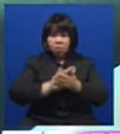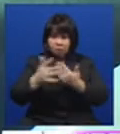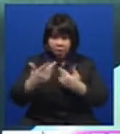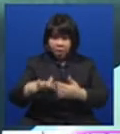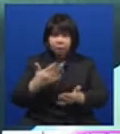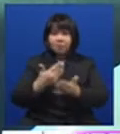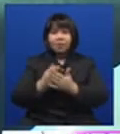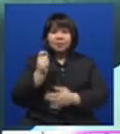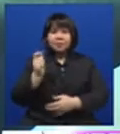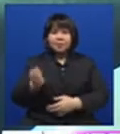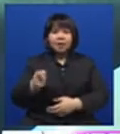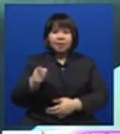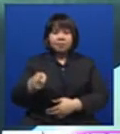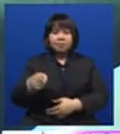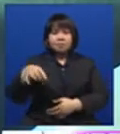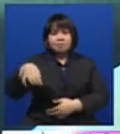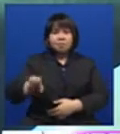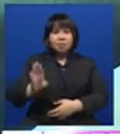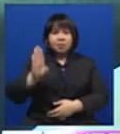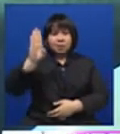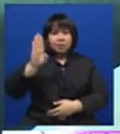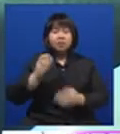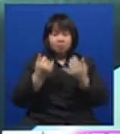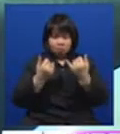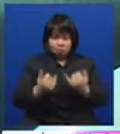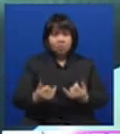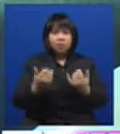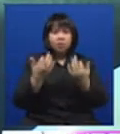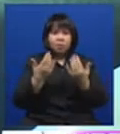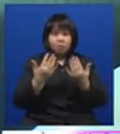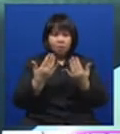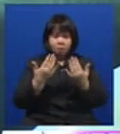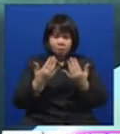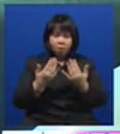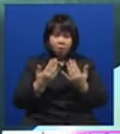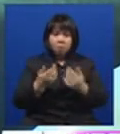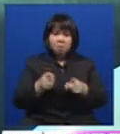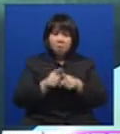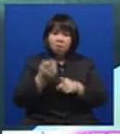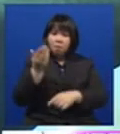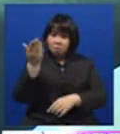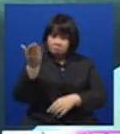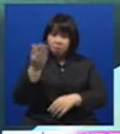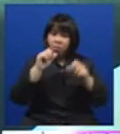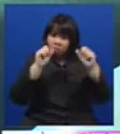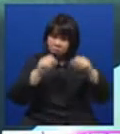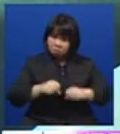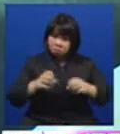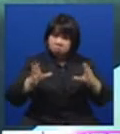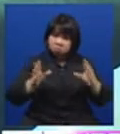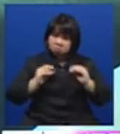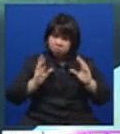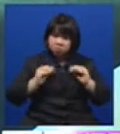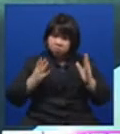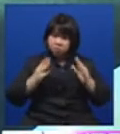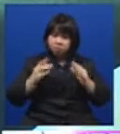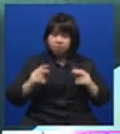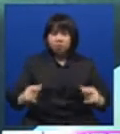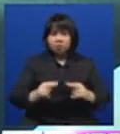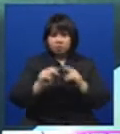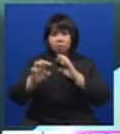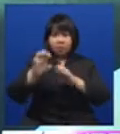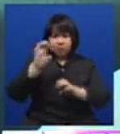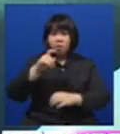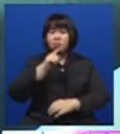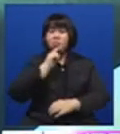างตอนนี้อยู่ในระหว่างที่จะขอความเห็นชอบจากรัฐมนตรีว่าการกระทรวงมหาดไทย